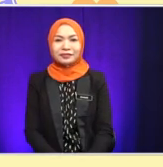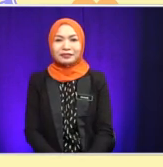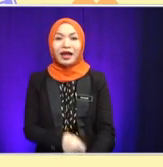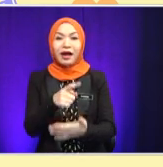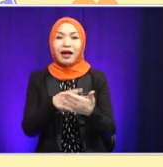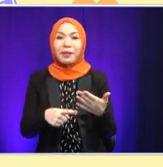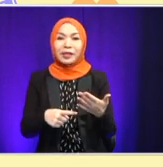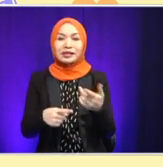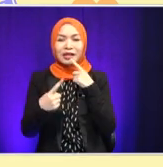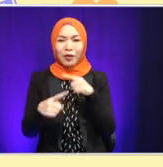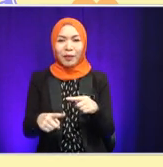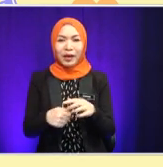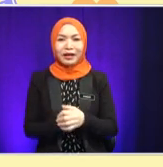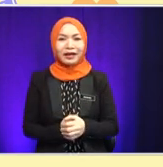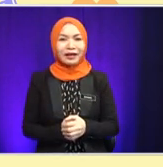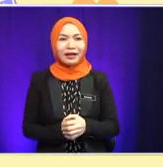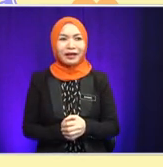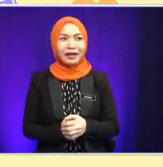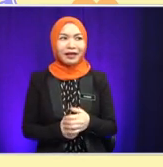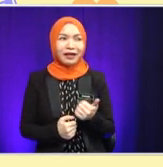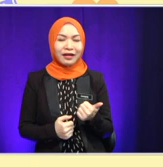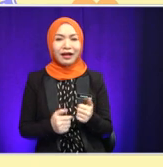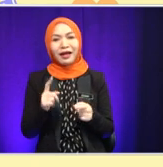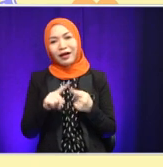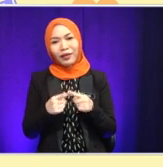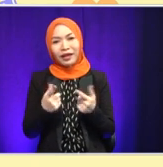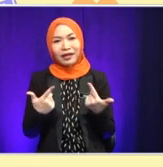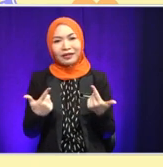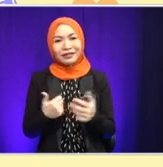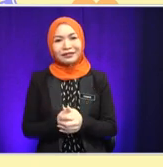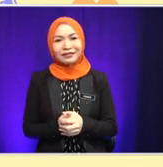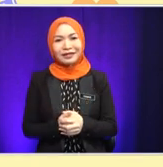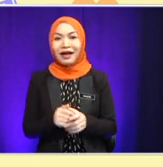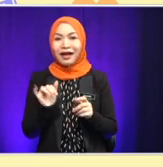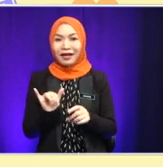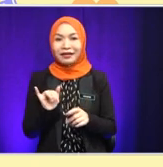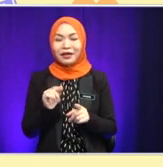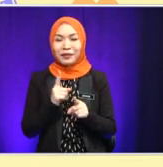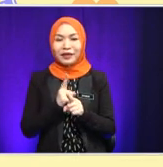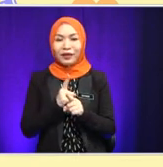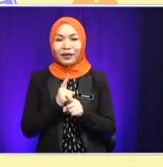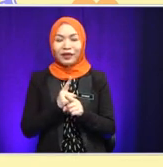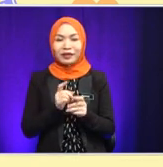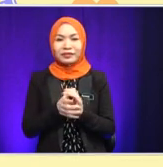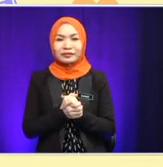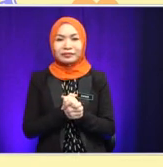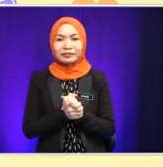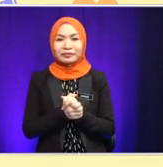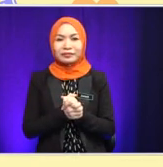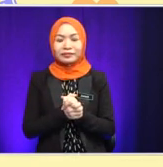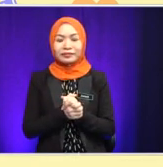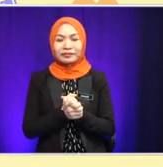jawabannya Tapi 70% jawabannya mantap ya oke tidak masukkan tentang ekonomi Oke kita tengok kepada